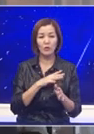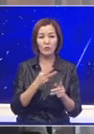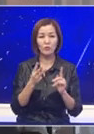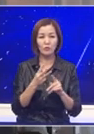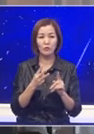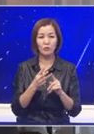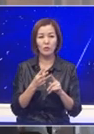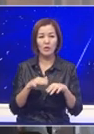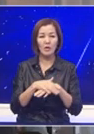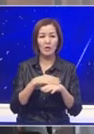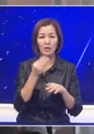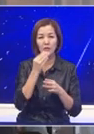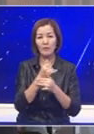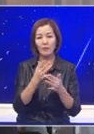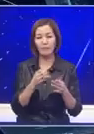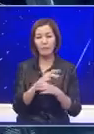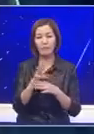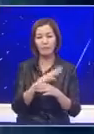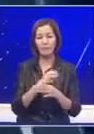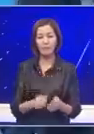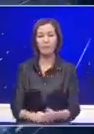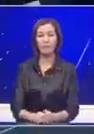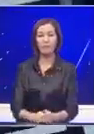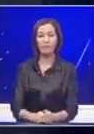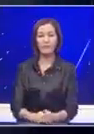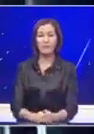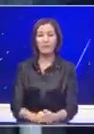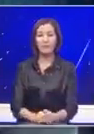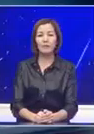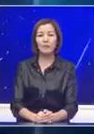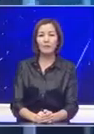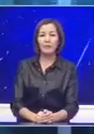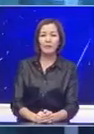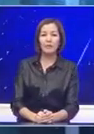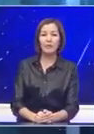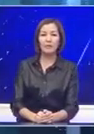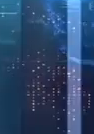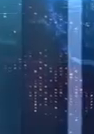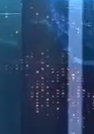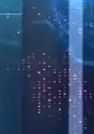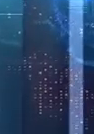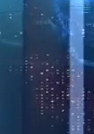кейін елді азық-түлікпен қамтамасыз ету. Аяумсансызбаева, Қанат Қастұрғанов, Жетісу арнасы.